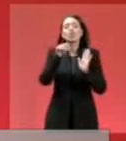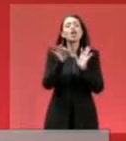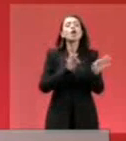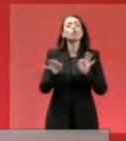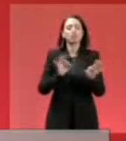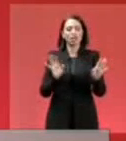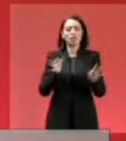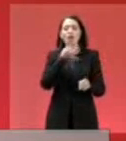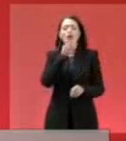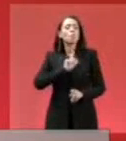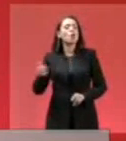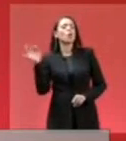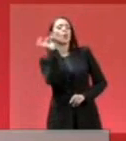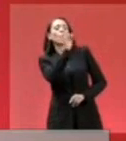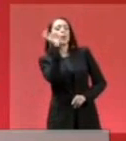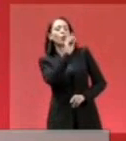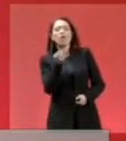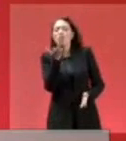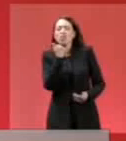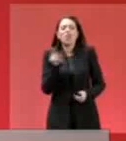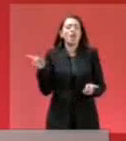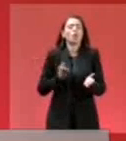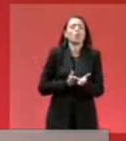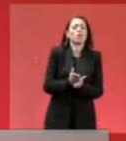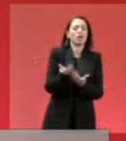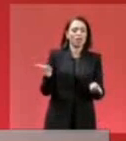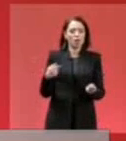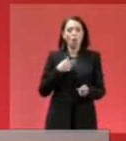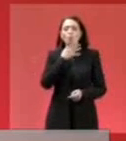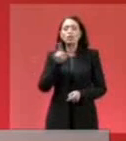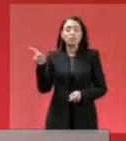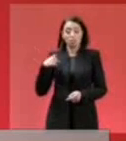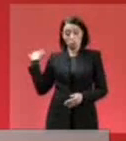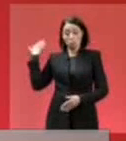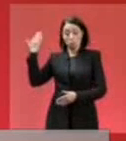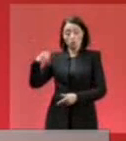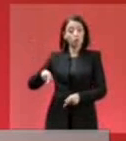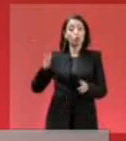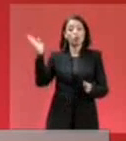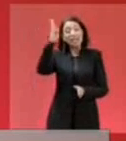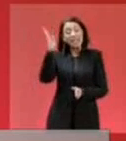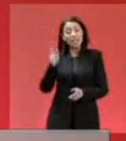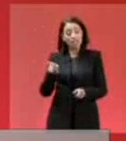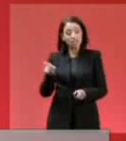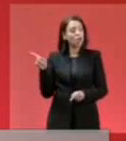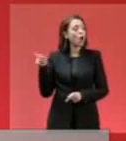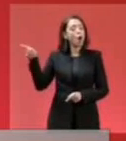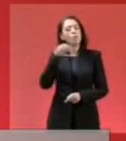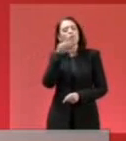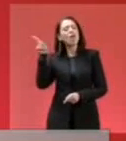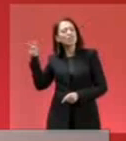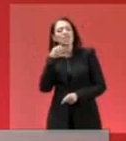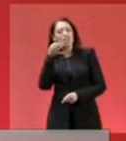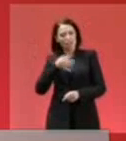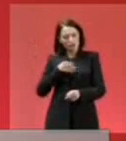συνθήματα, πολλές φορές με ιαχές, όπως κατά την κρίσιμη περίοδο, όπου βάλθηκαν